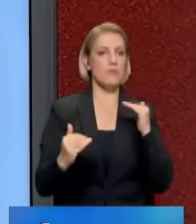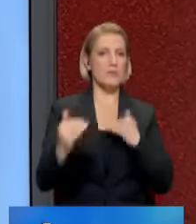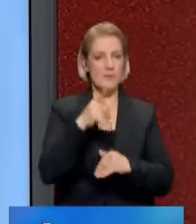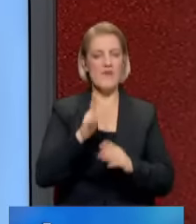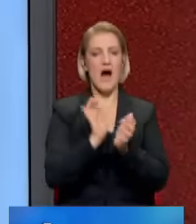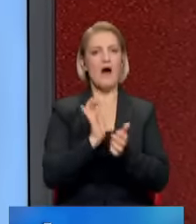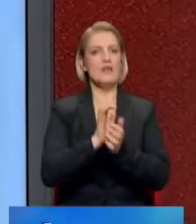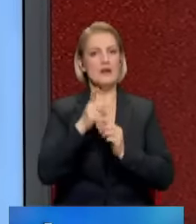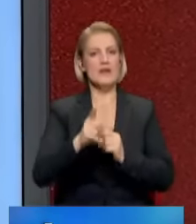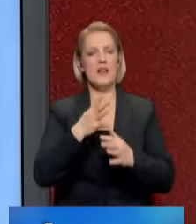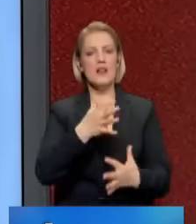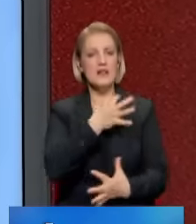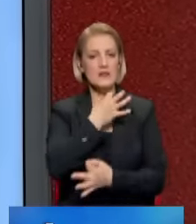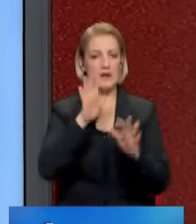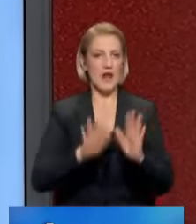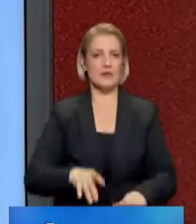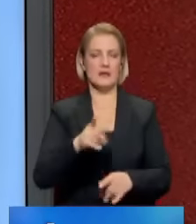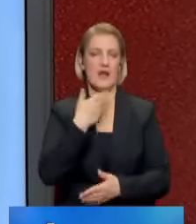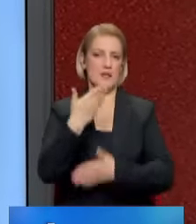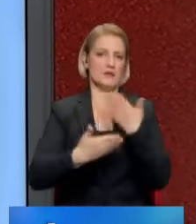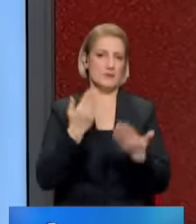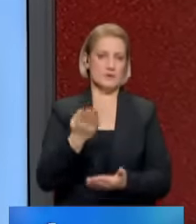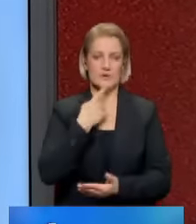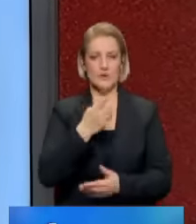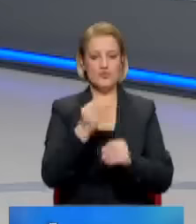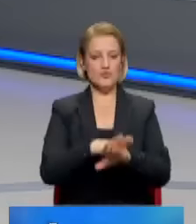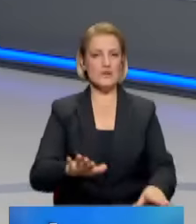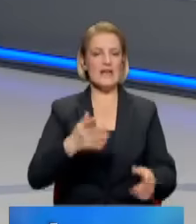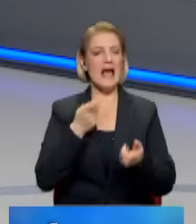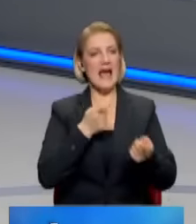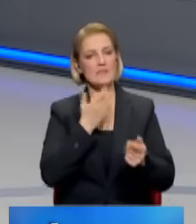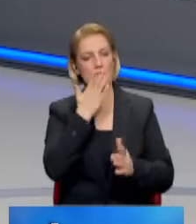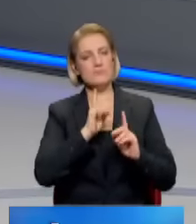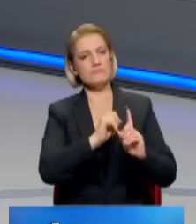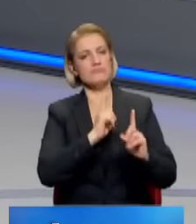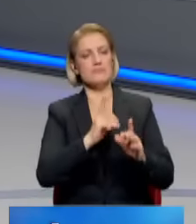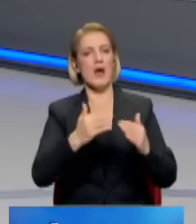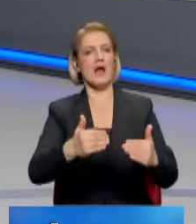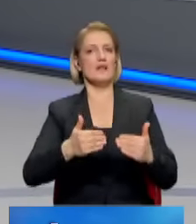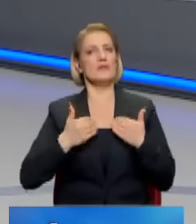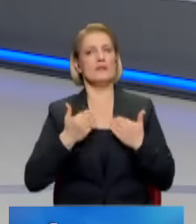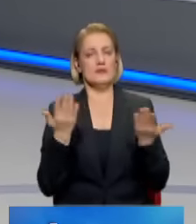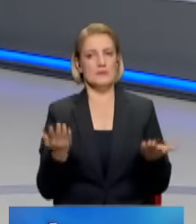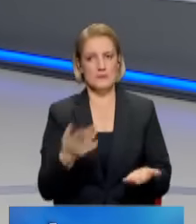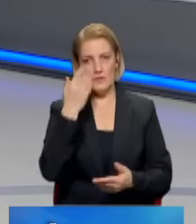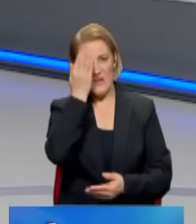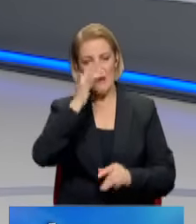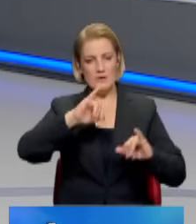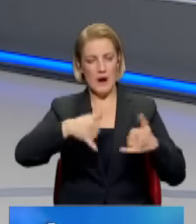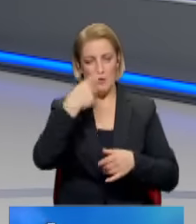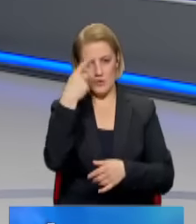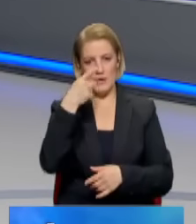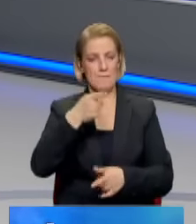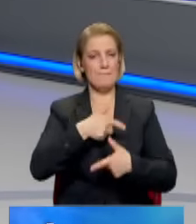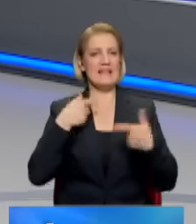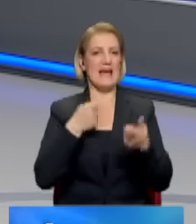ve ailelerin çaresiz kaldığını belirtti diyor. Çocuklar eğitimden uzaklaşırken, yoksulluk nedeniyle eğitimden uzaklaşırken Milli Eğitim